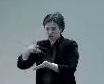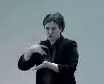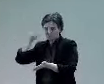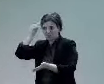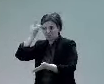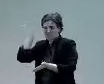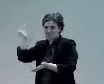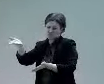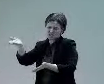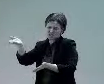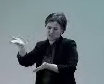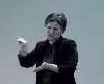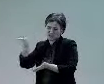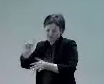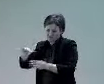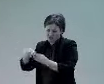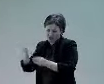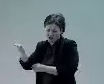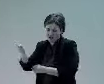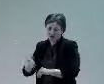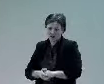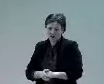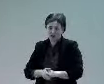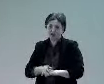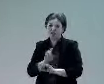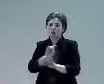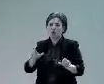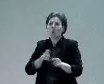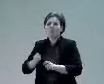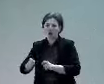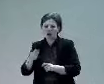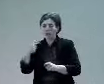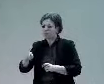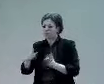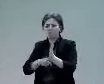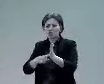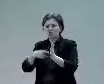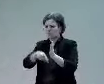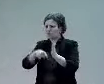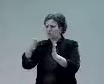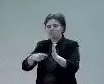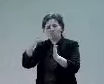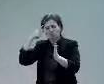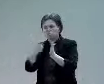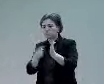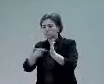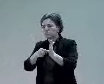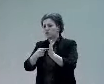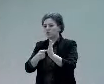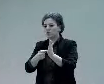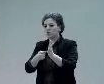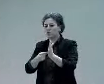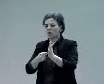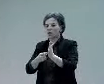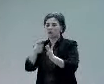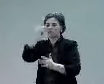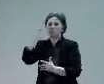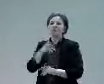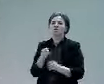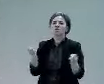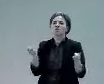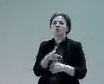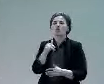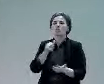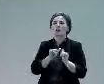tedesca. Il principio che chi inquina paga è sacrosanto. Rimediamo anche a quel paradosso per cui spendiamo 18